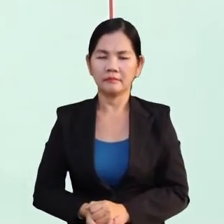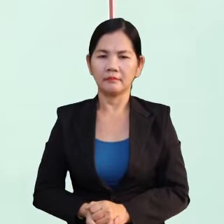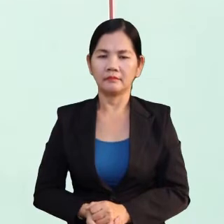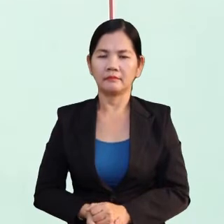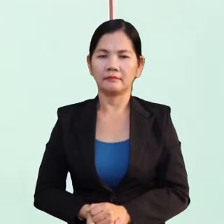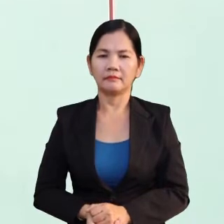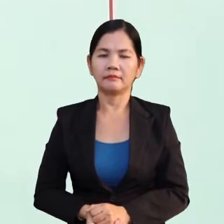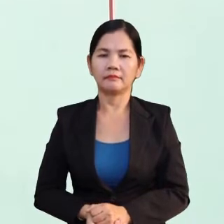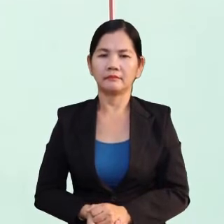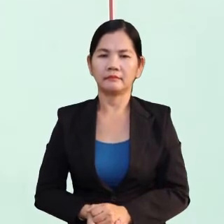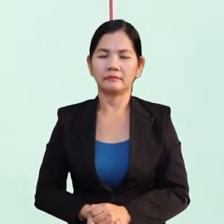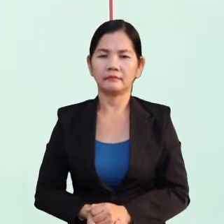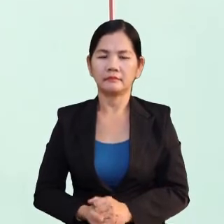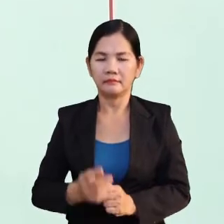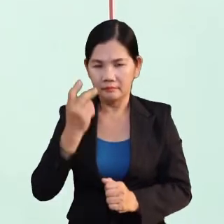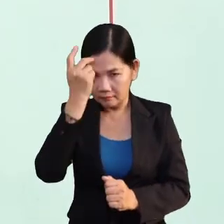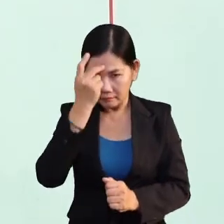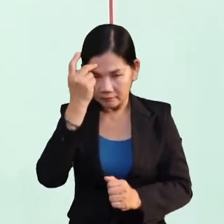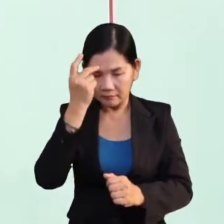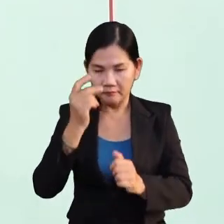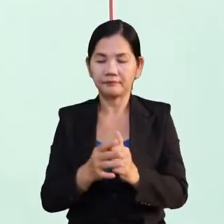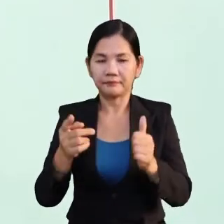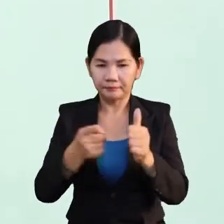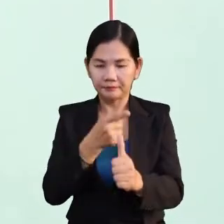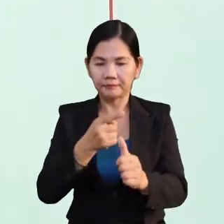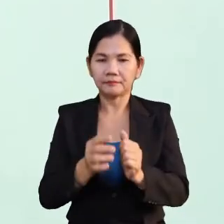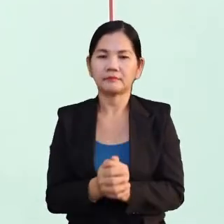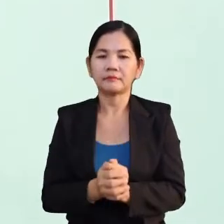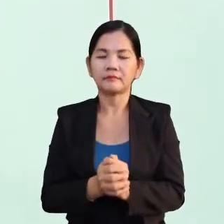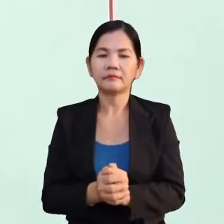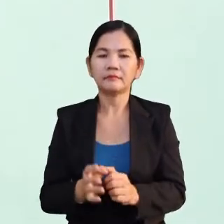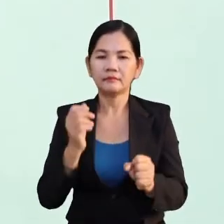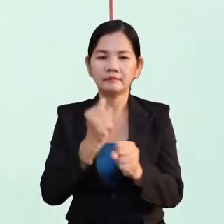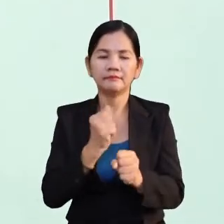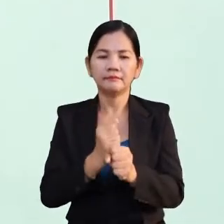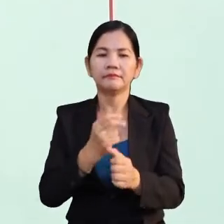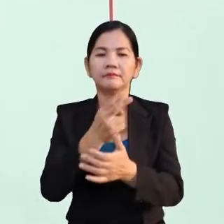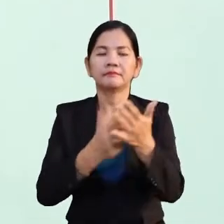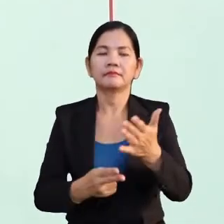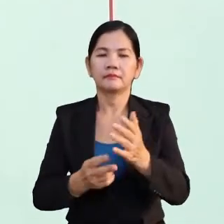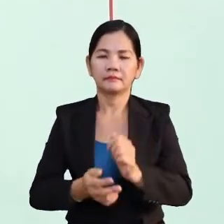ចាអញ្ចឹងយើងគិតទាំងអស់គ្នាមើលតើមុនទៅសាលារៀនយើងធ្វើអ្វីខ្លះដែរ